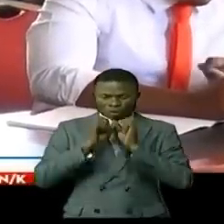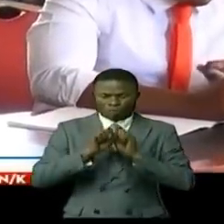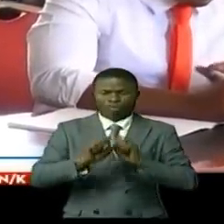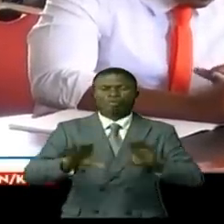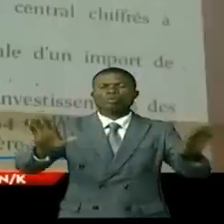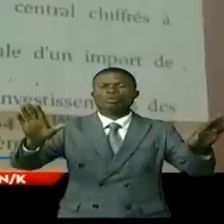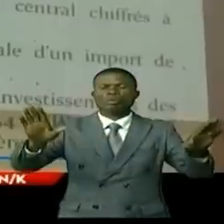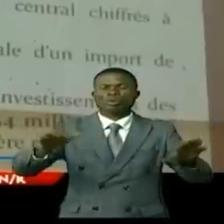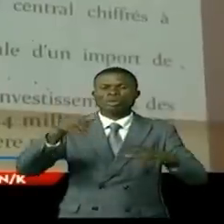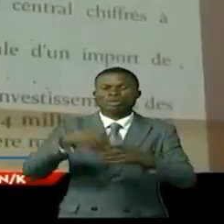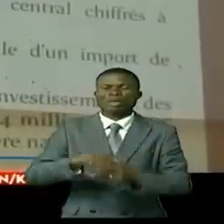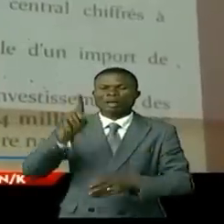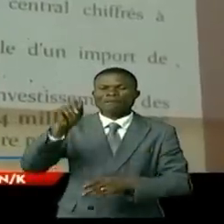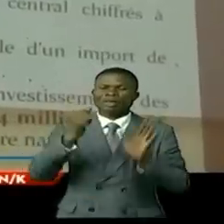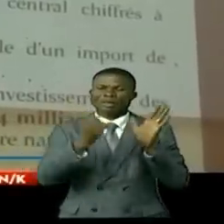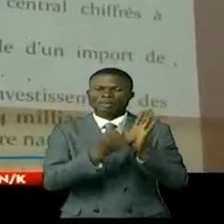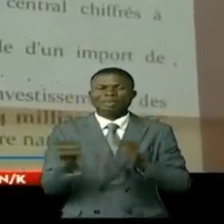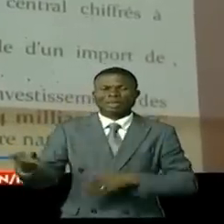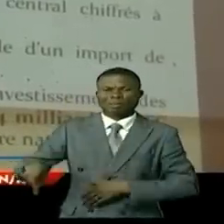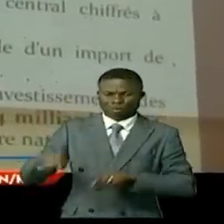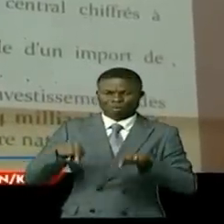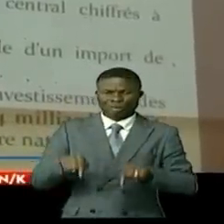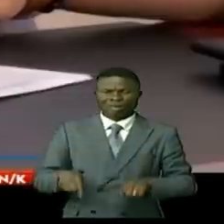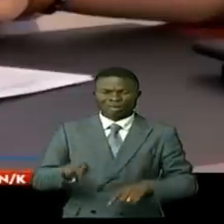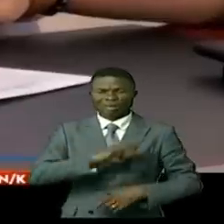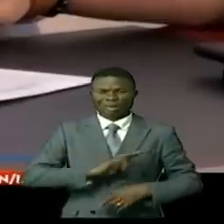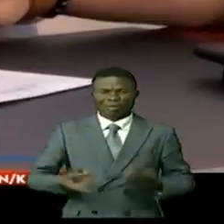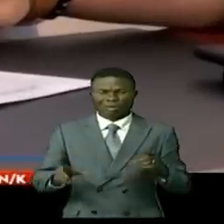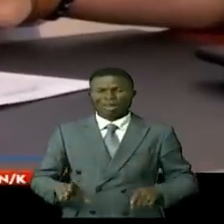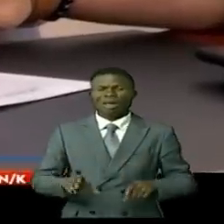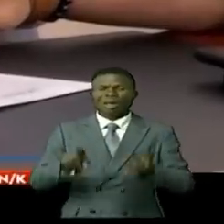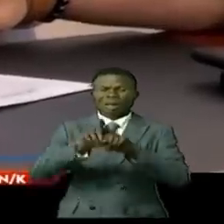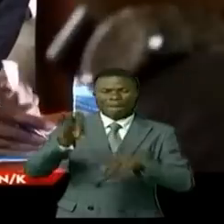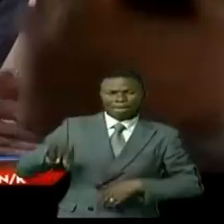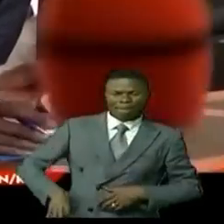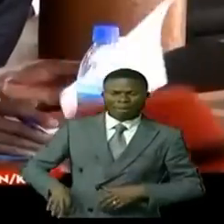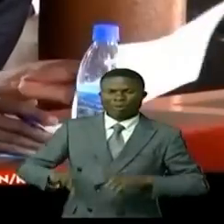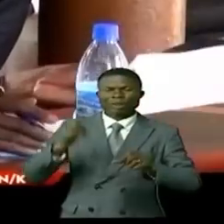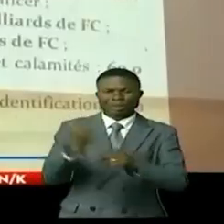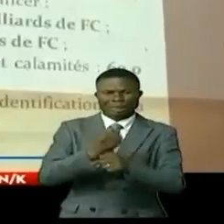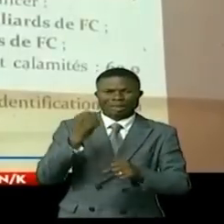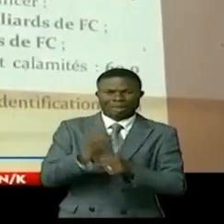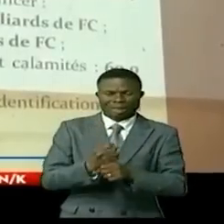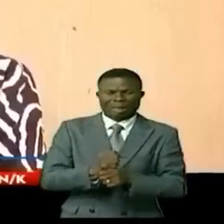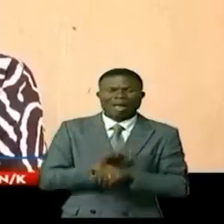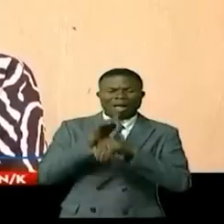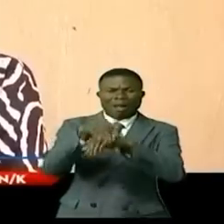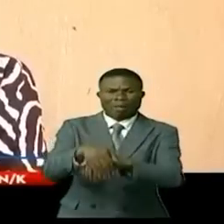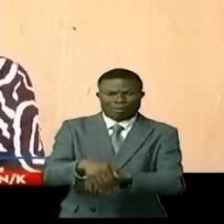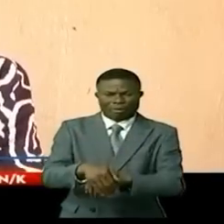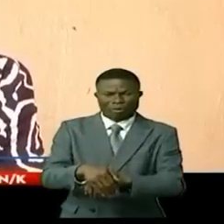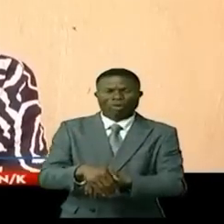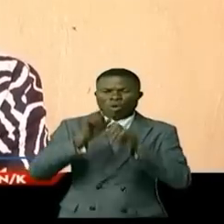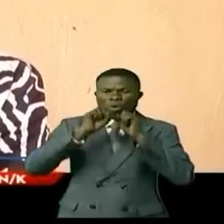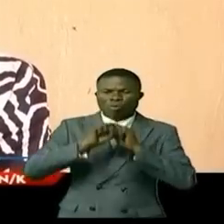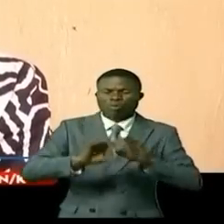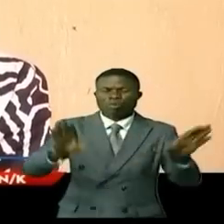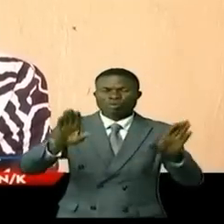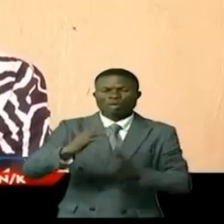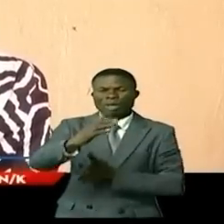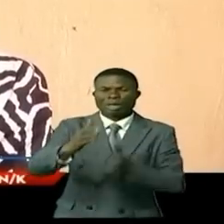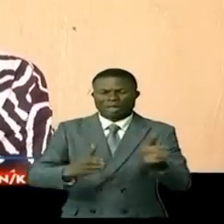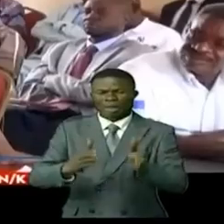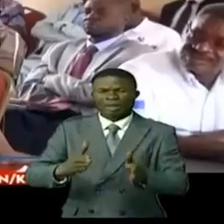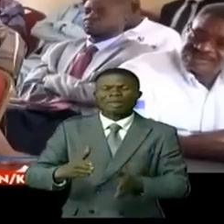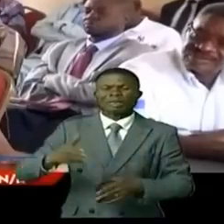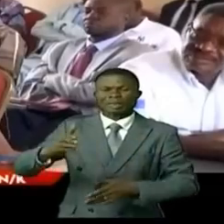vulgarisation dans les 26 provinces du pays. C'est au profit des services qui interviennent dans la mobilisation de recettes et